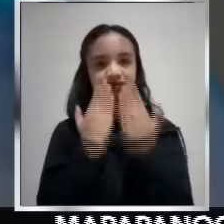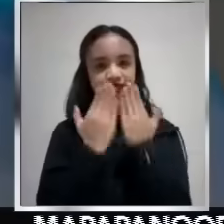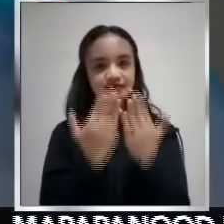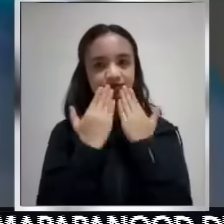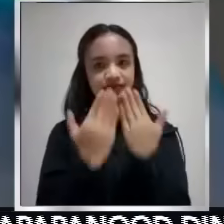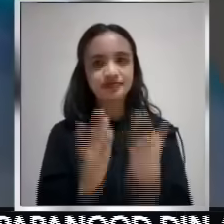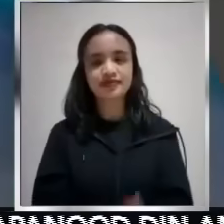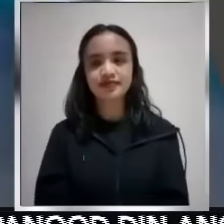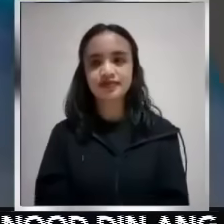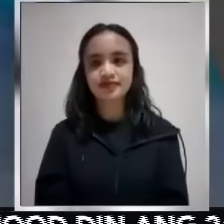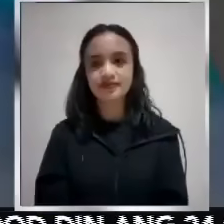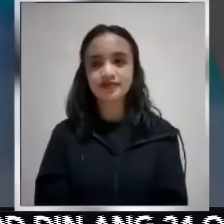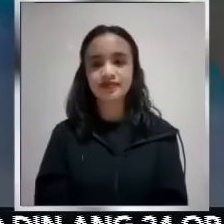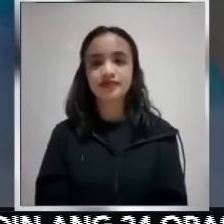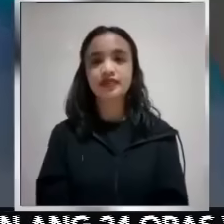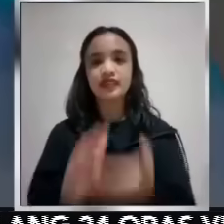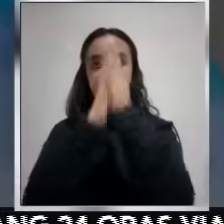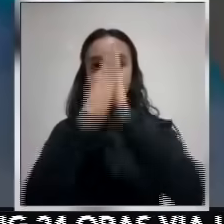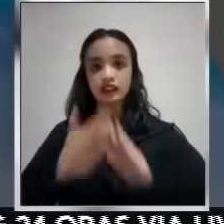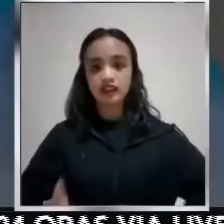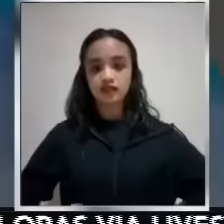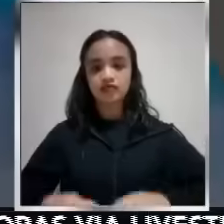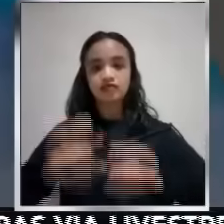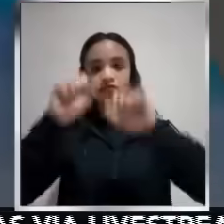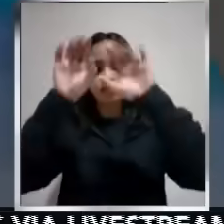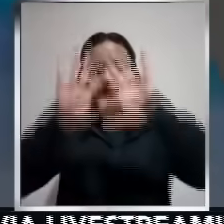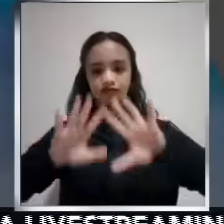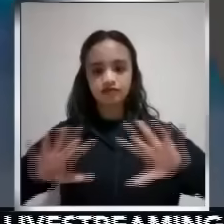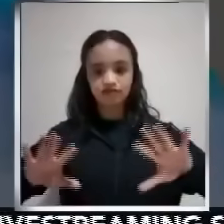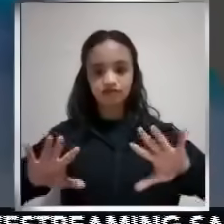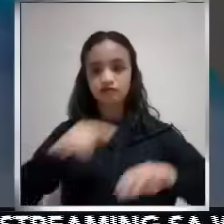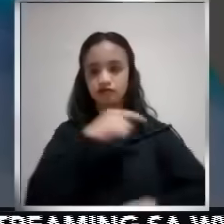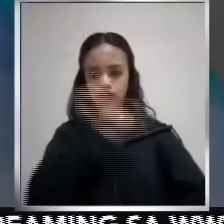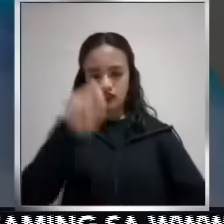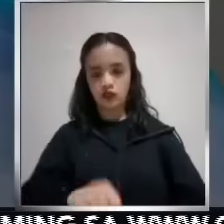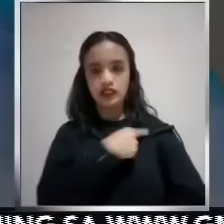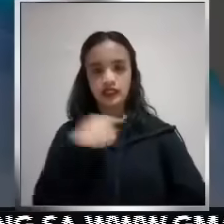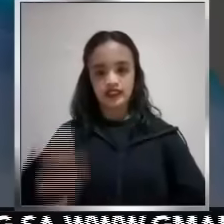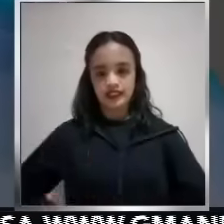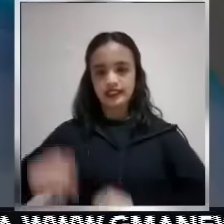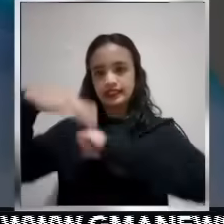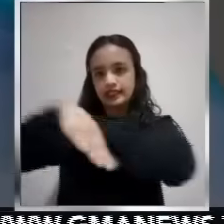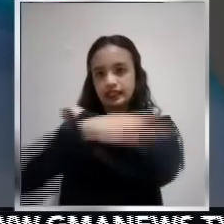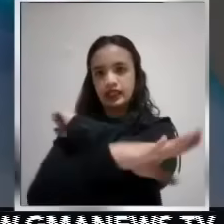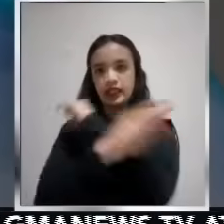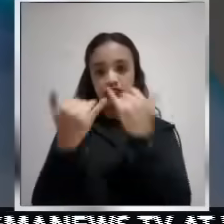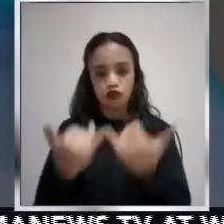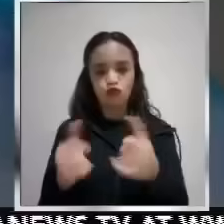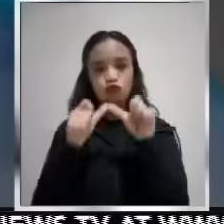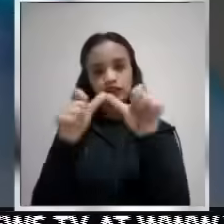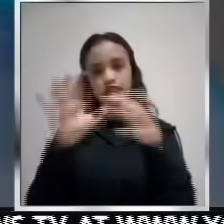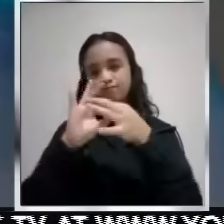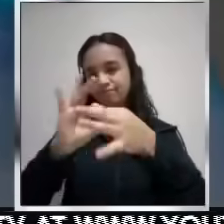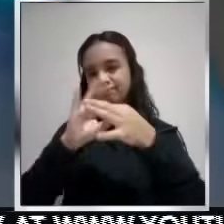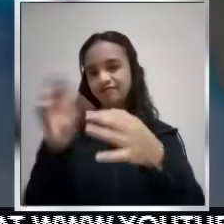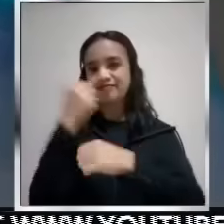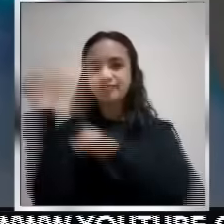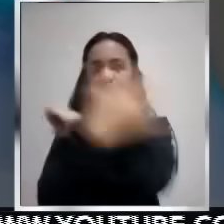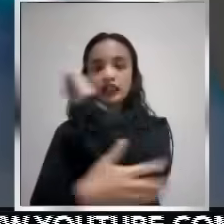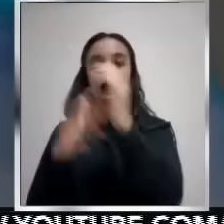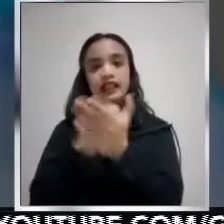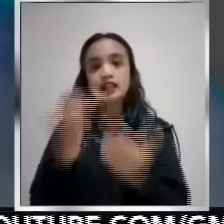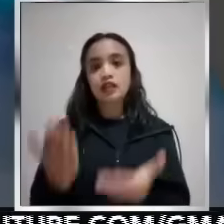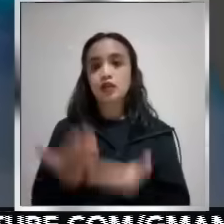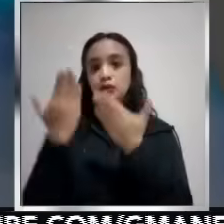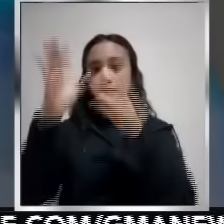Mak kapuso kapayapaan sa South China Sea habang pinalalakas ang alyansa sa ibang bansa kabilang po yan sa mga isinulong ni Pangulong Bongbong